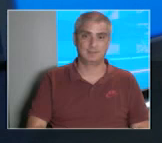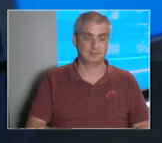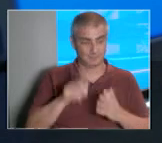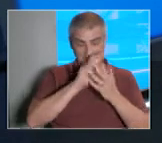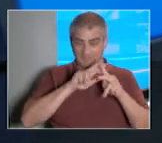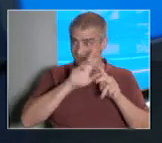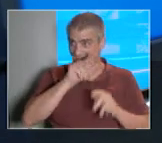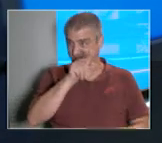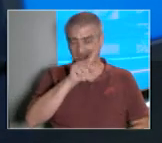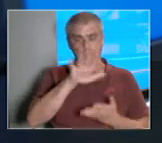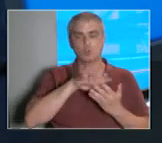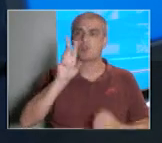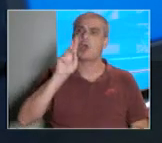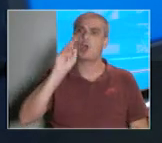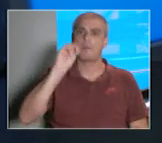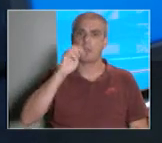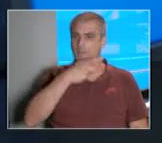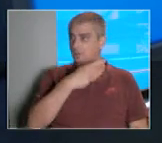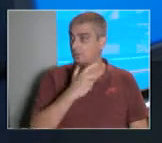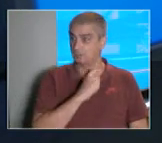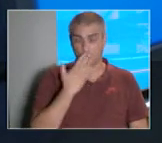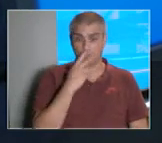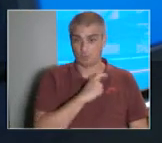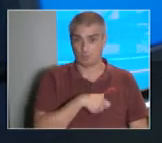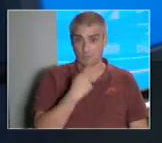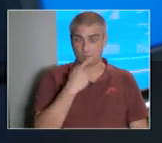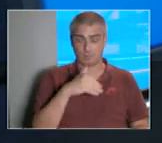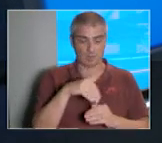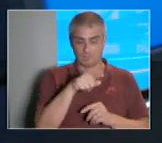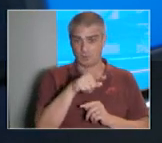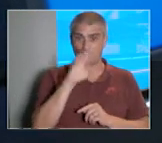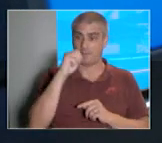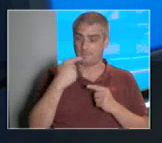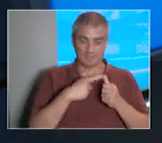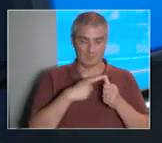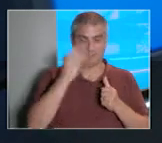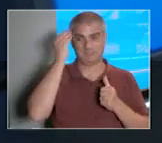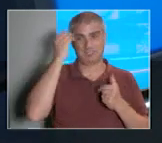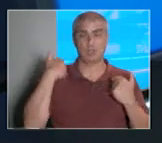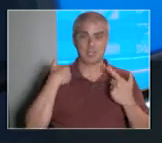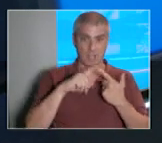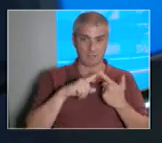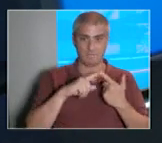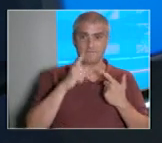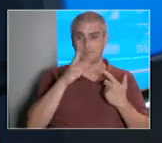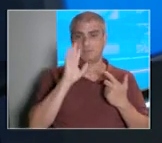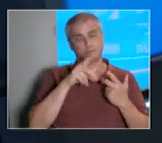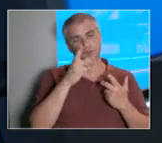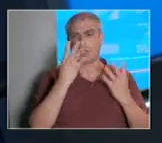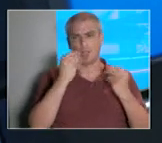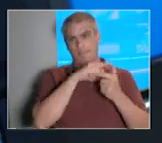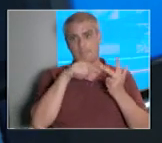הרוממה. וברוממה, בעיריית ירושלים, יודעים להגיד לך שהרחובות הממגימל, זיכרון יעקב, ופנים ירוש שם יש